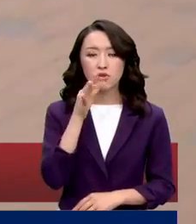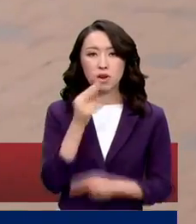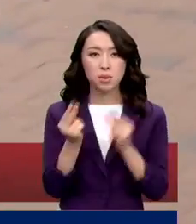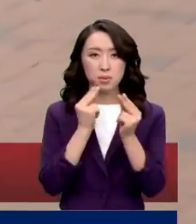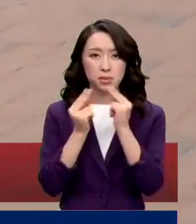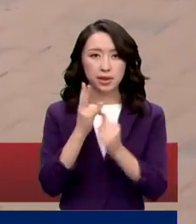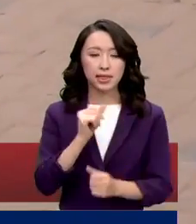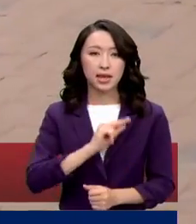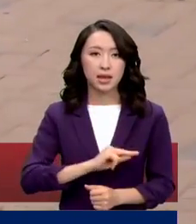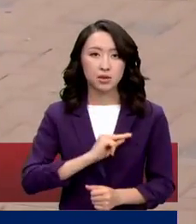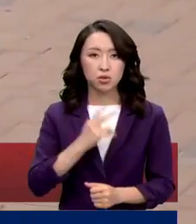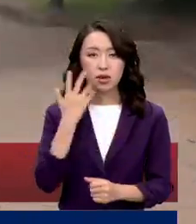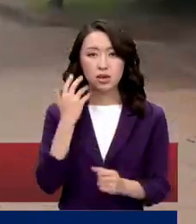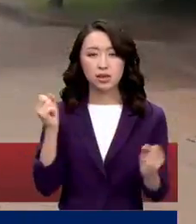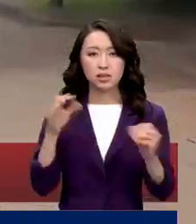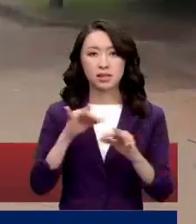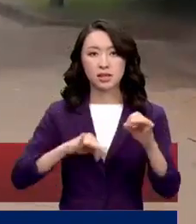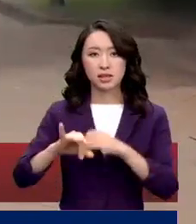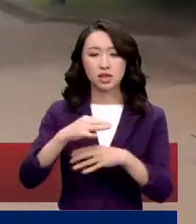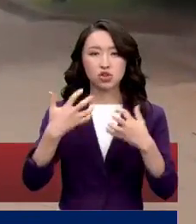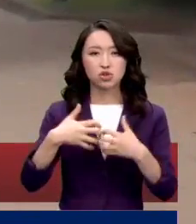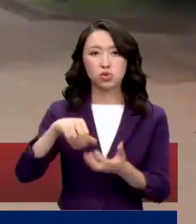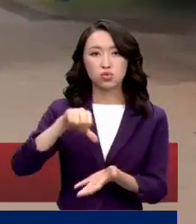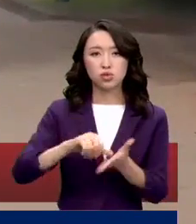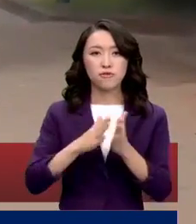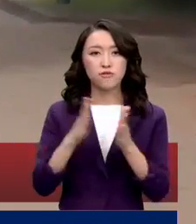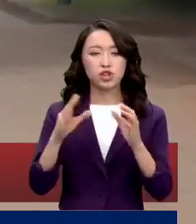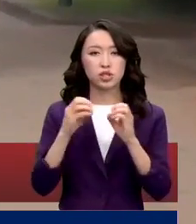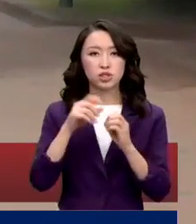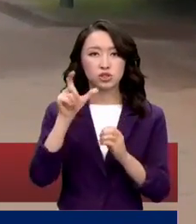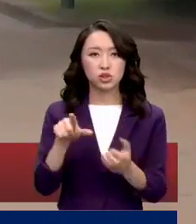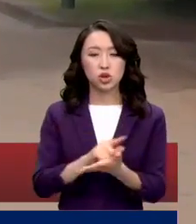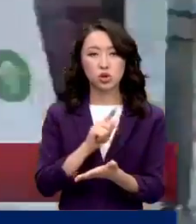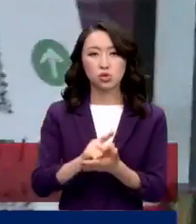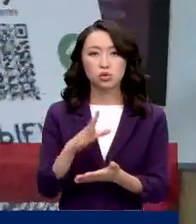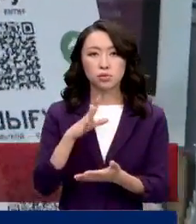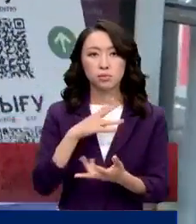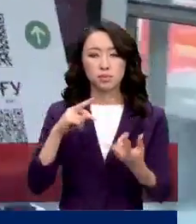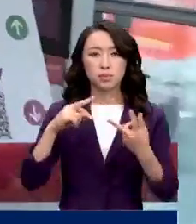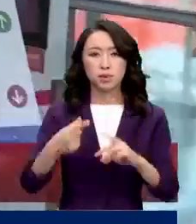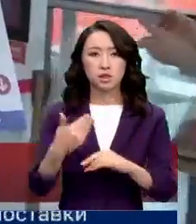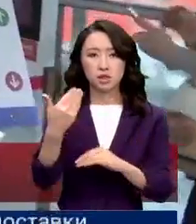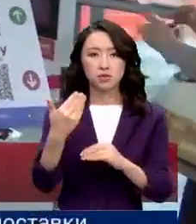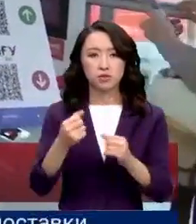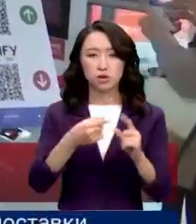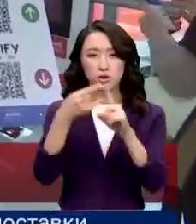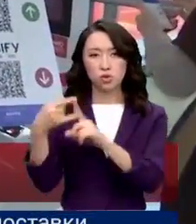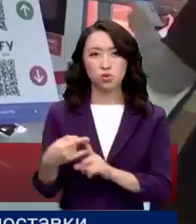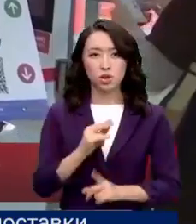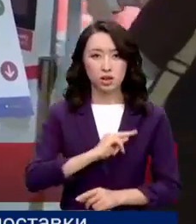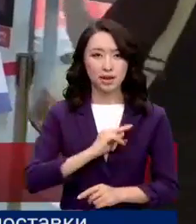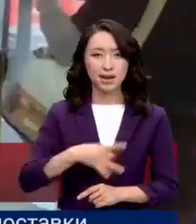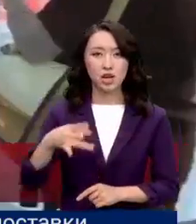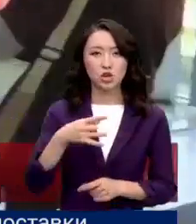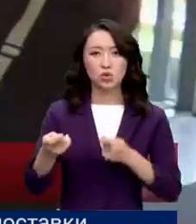пищи. На работе при проведении совещаний с числом участников свыше 10 человек должны перевести в дистанционный формат. Районные